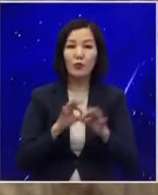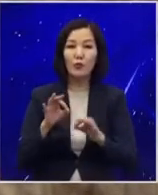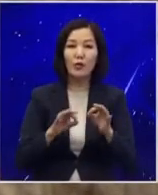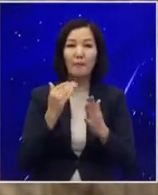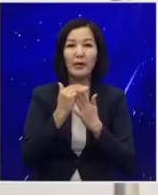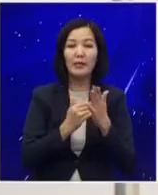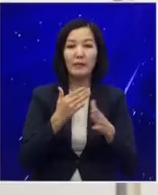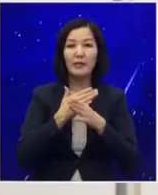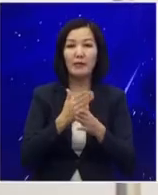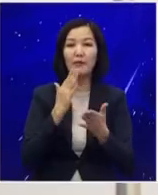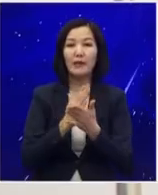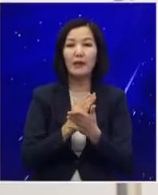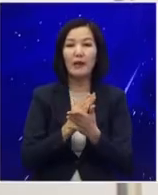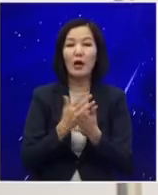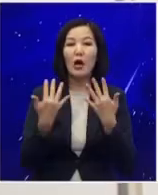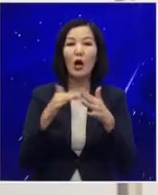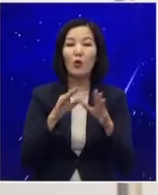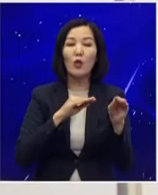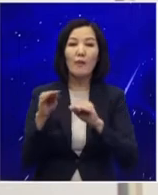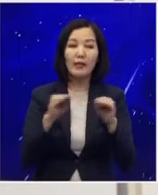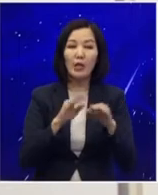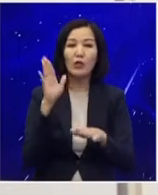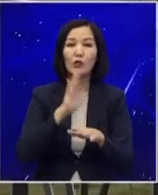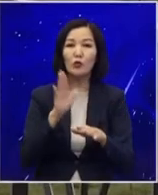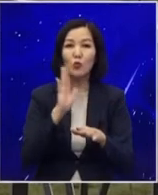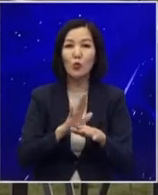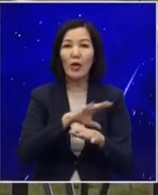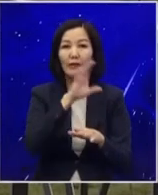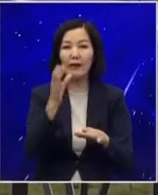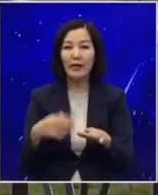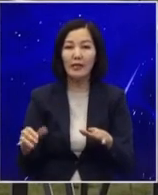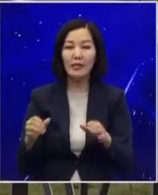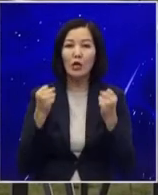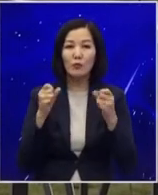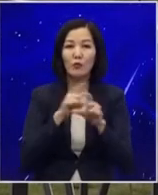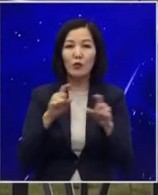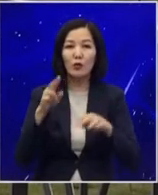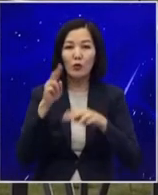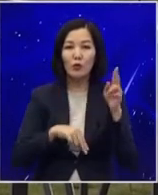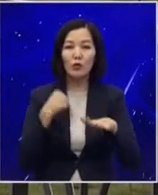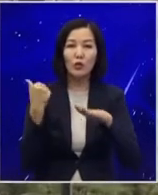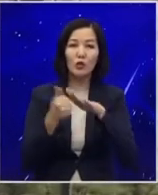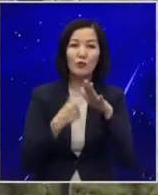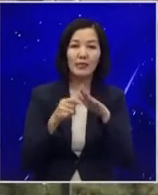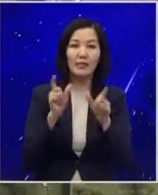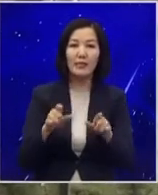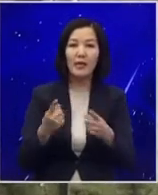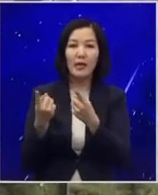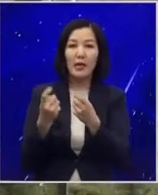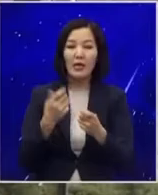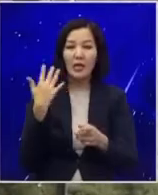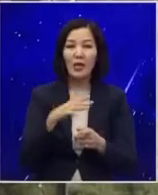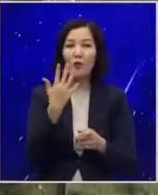бағдарламасының себі тиіп жатыр. Аясында ауылды абаттандыру, су кәріз жүйелері, спорт нысандары құрылысына жұмыссыздар